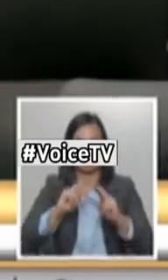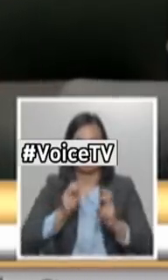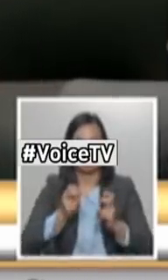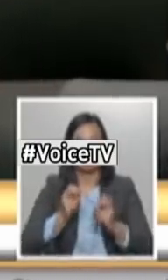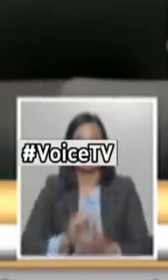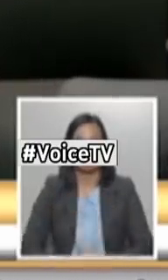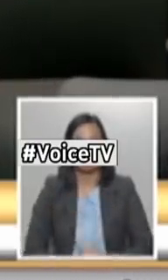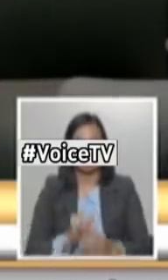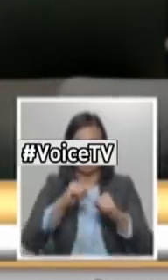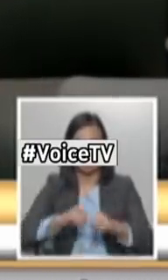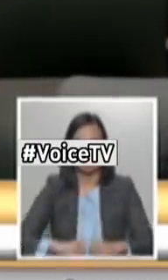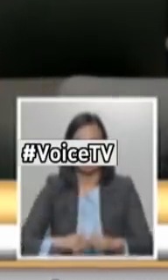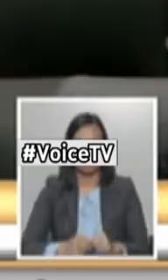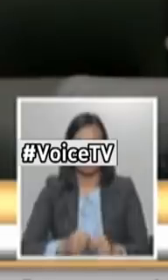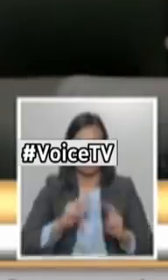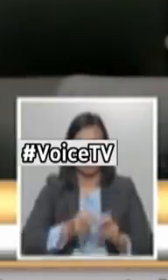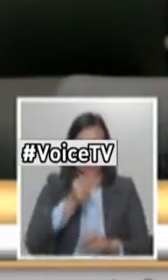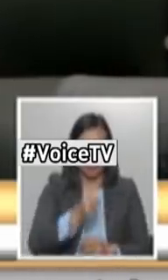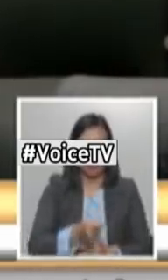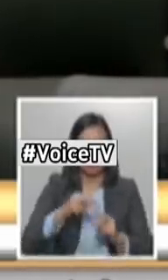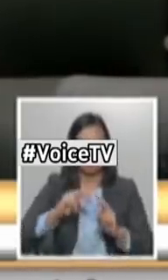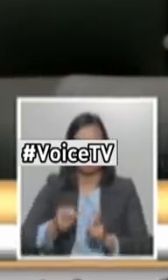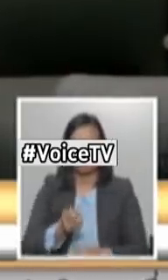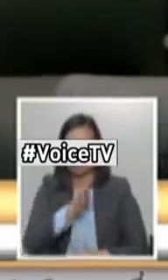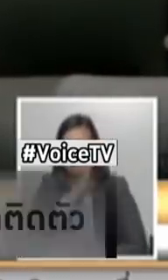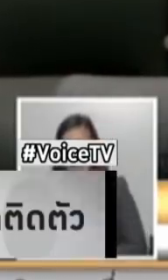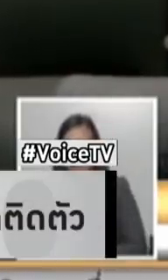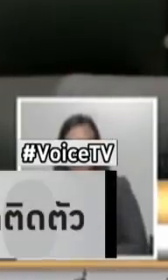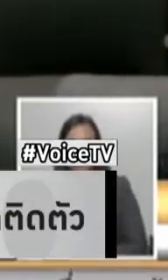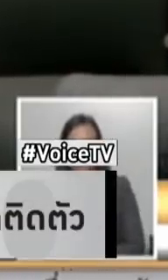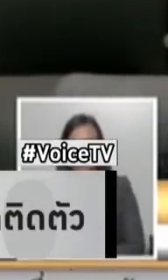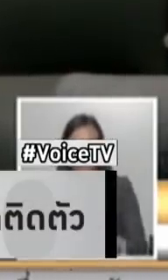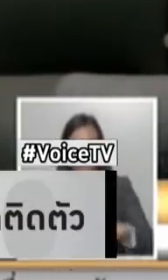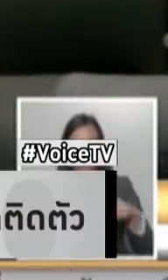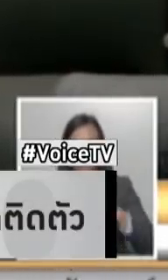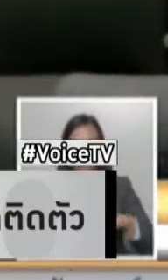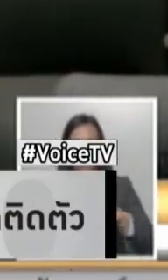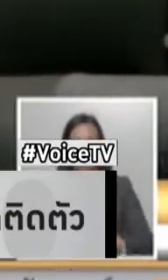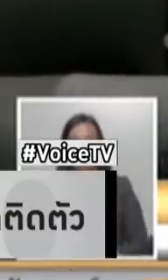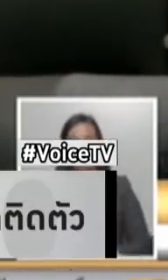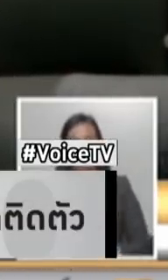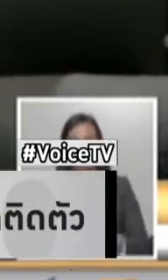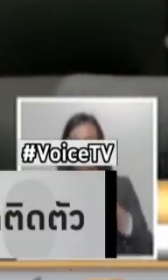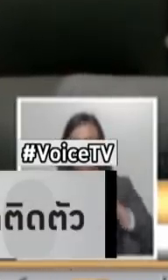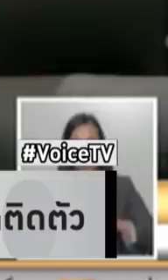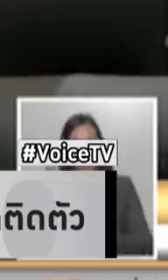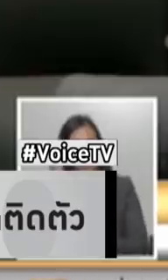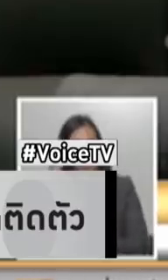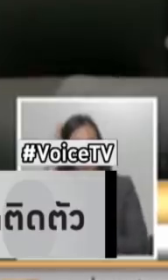อ้ยคุณธรรมนัสเนี่ยก็รู้จักกันดีเอาแกบอกงั้นไง ก็รู้จักก็ทำคดีสมัยปี41